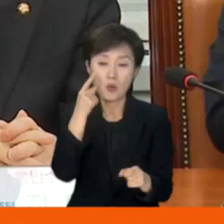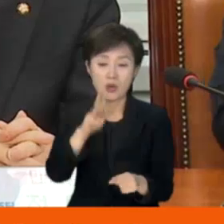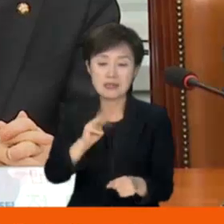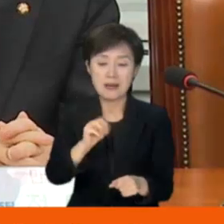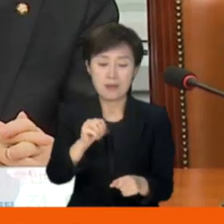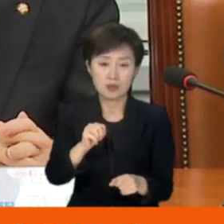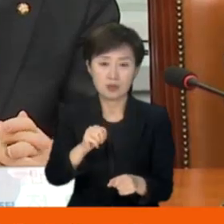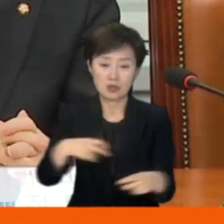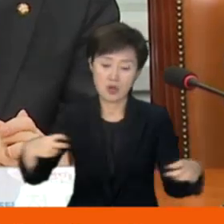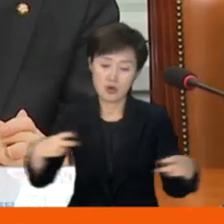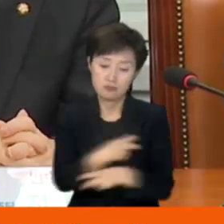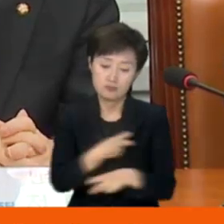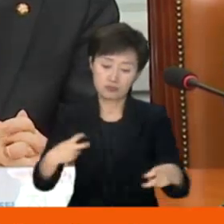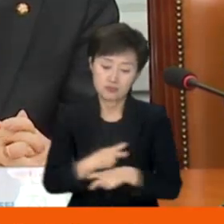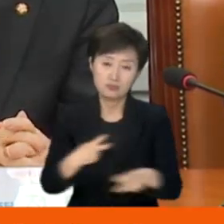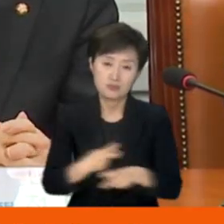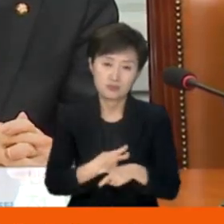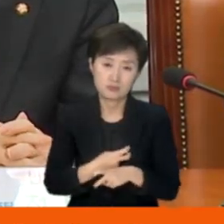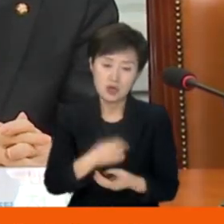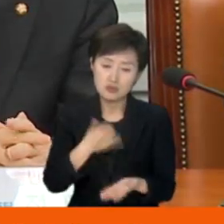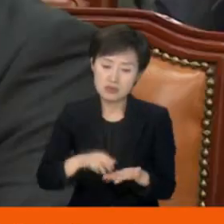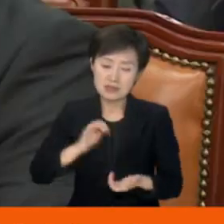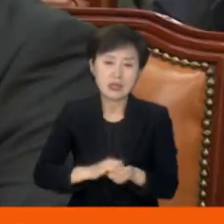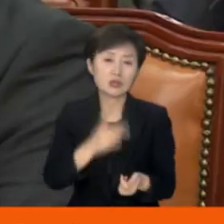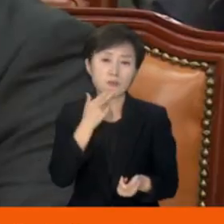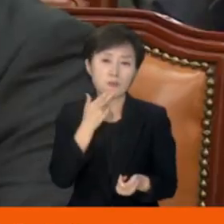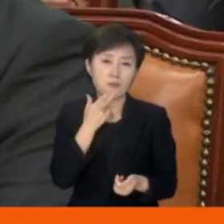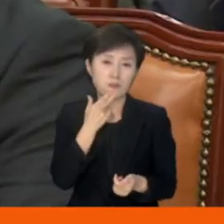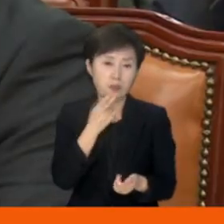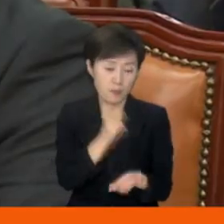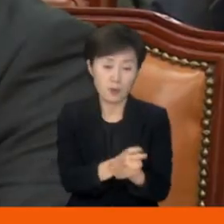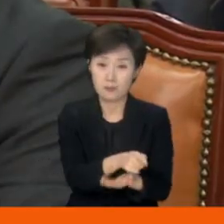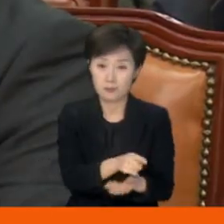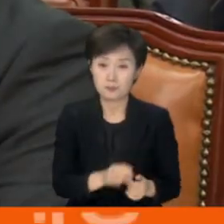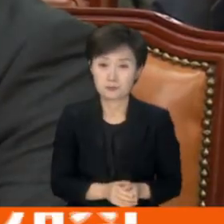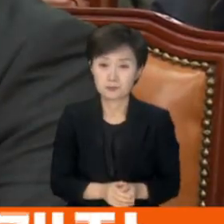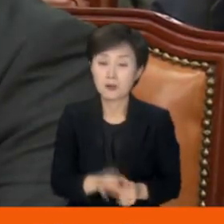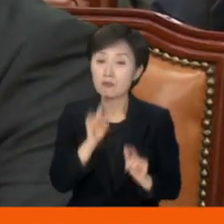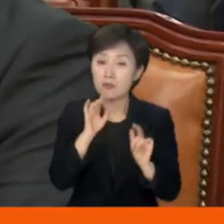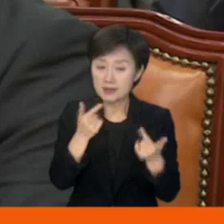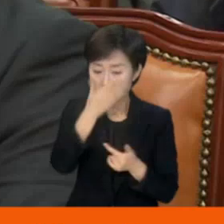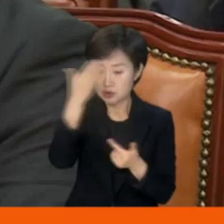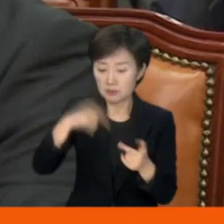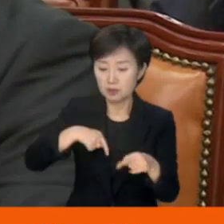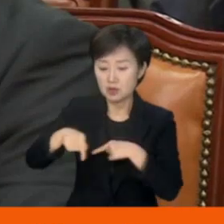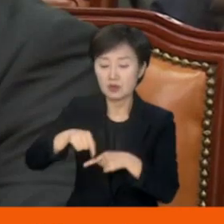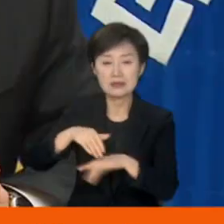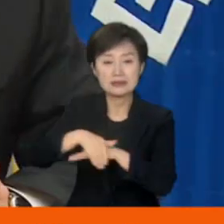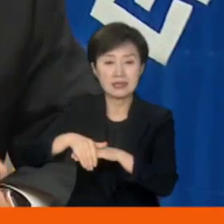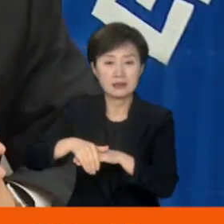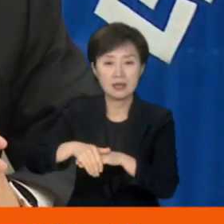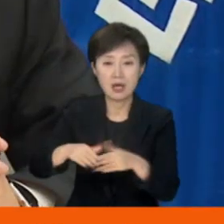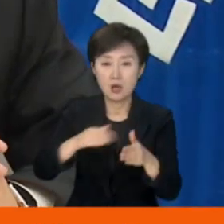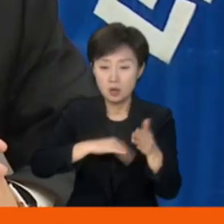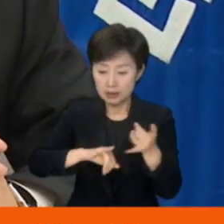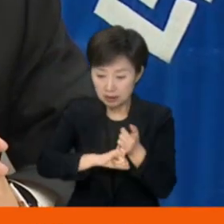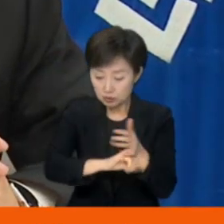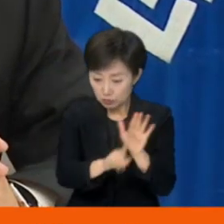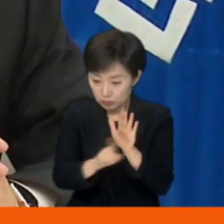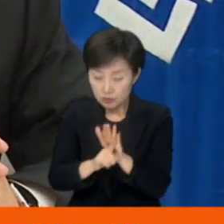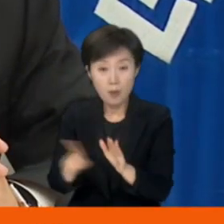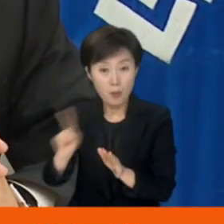원으로 대중교통을 무제한 이용하도록 한 정책입니다. 민주당은 또 청년 정책 공모 플랫폼도